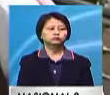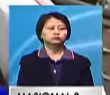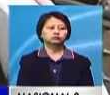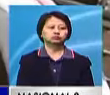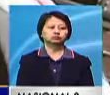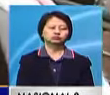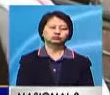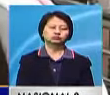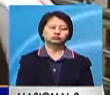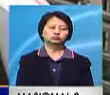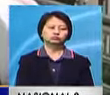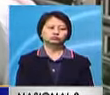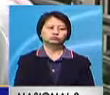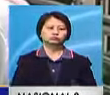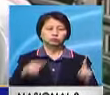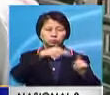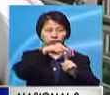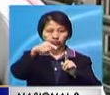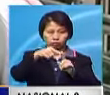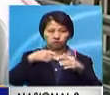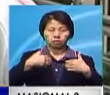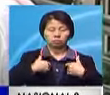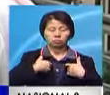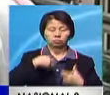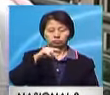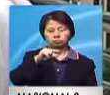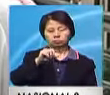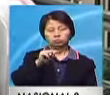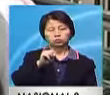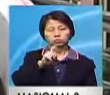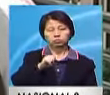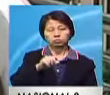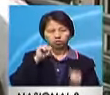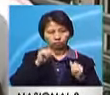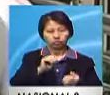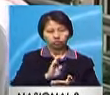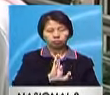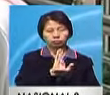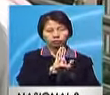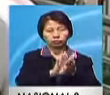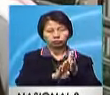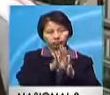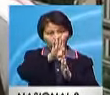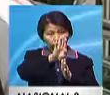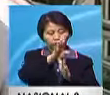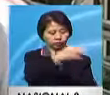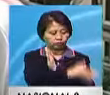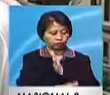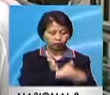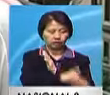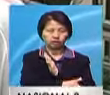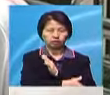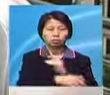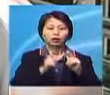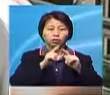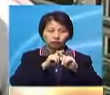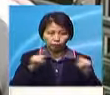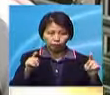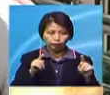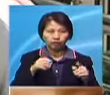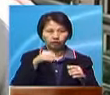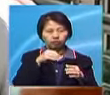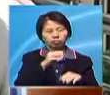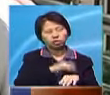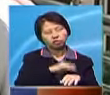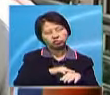Asalnya bila ada GST itu dapat bantu membangunkan negara, kan? Tapi dalam